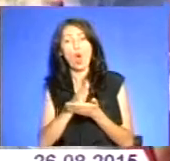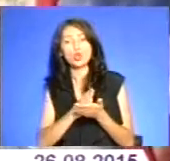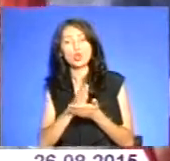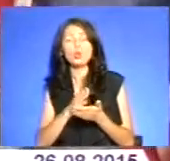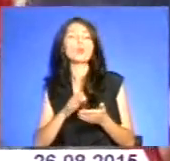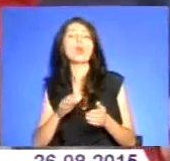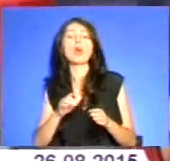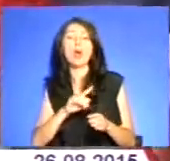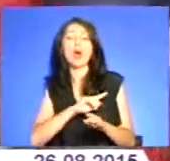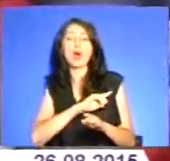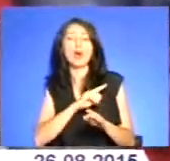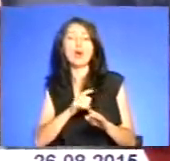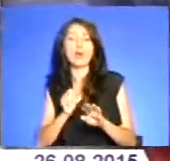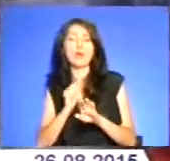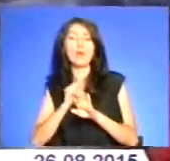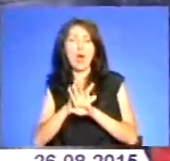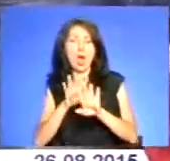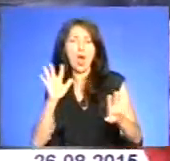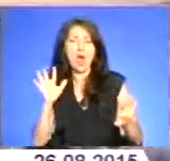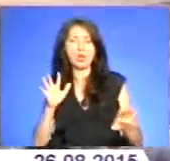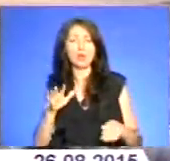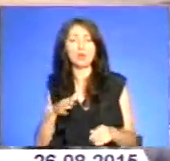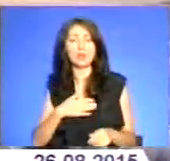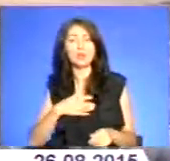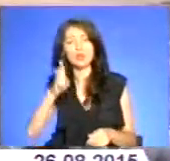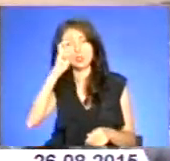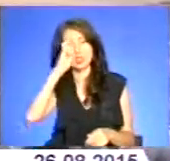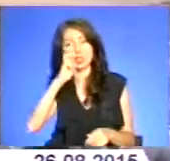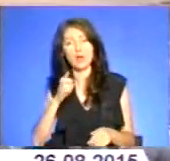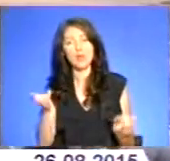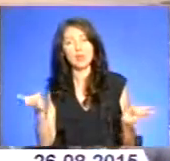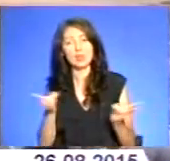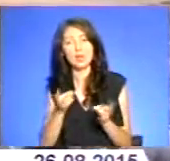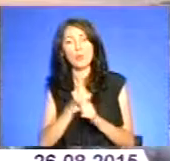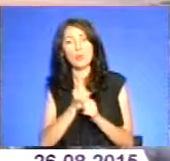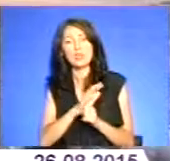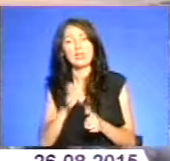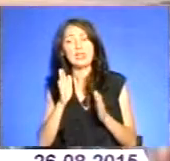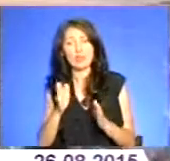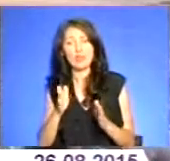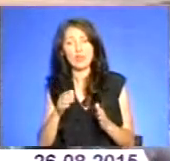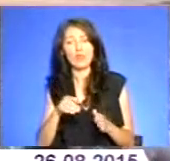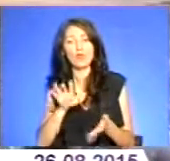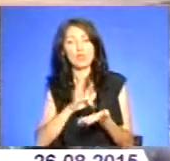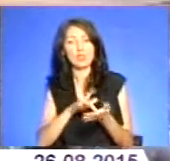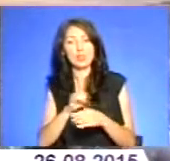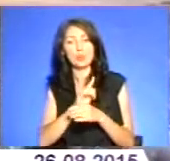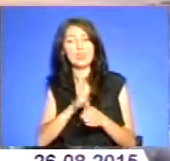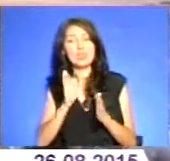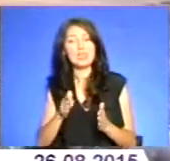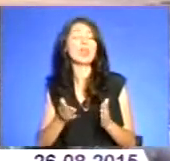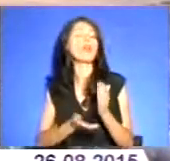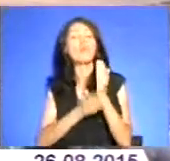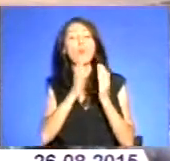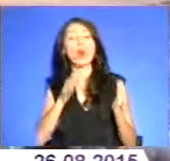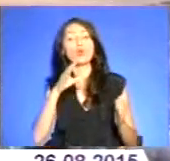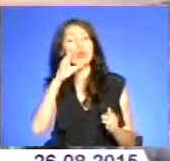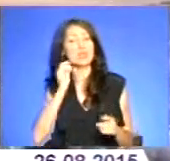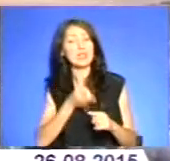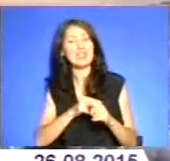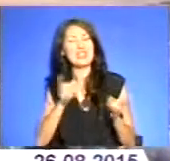можливість познайомитися з діяльністю даного товариства. І ми сьогодні маємо цілу низку комплекс заходів, які спрямовані